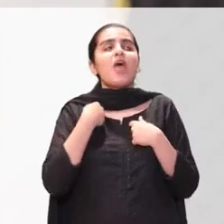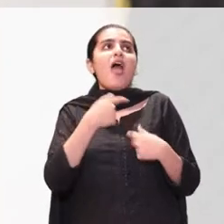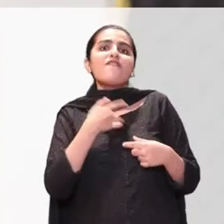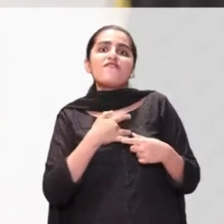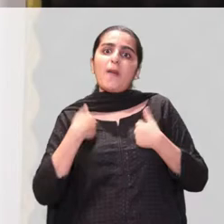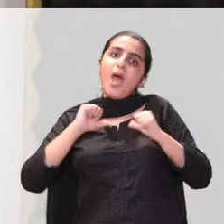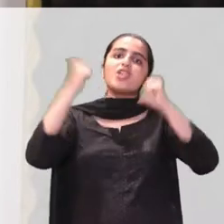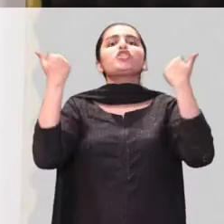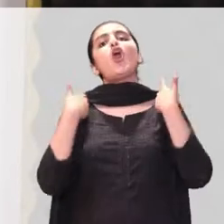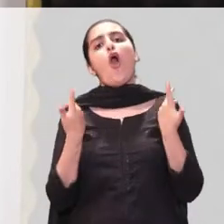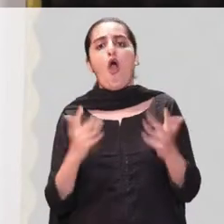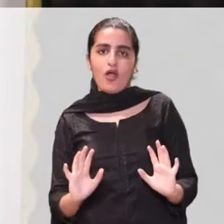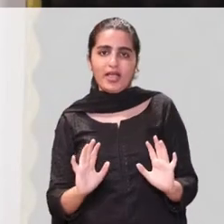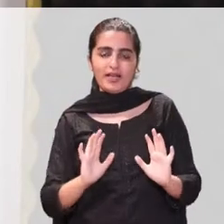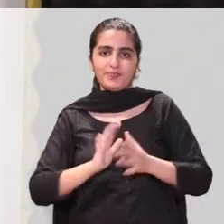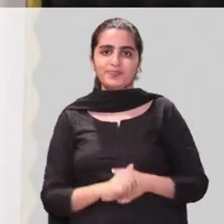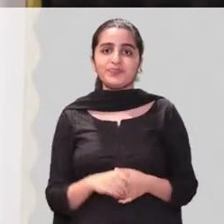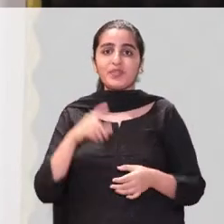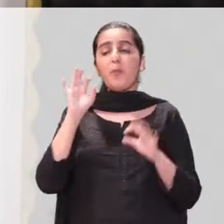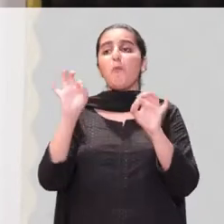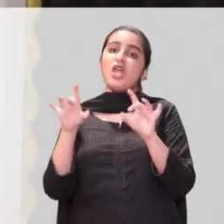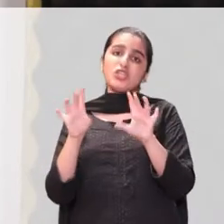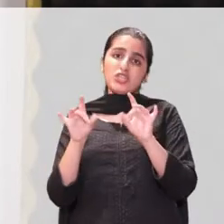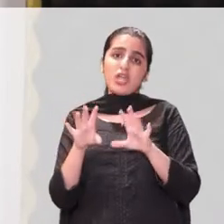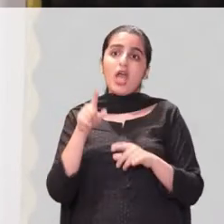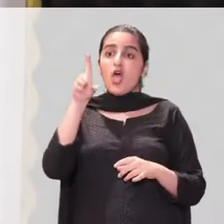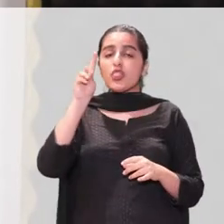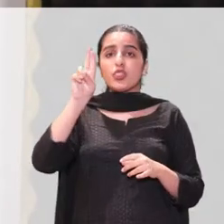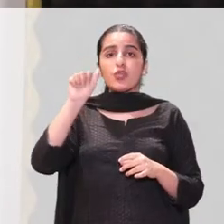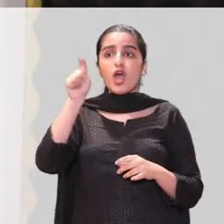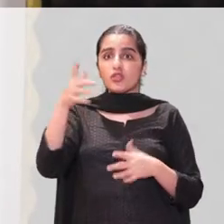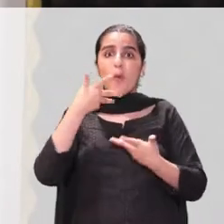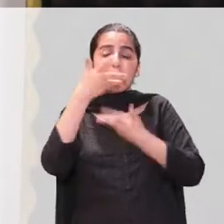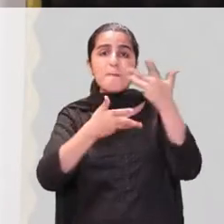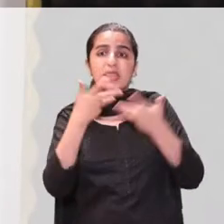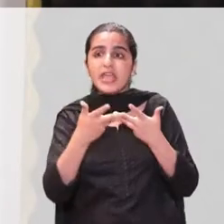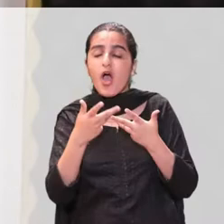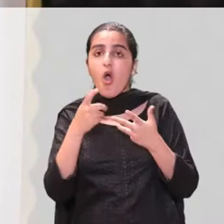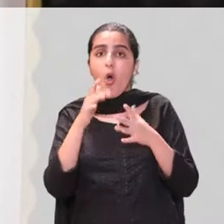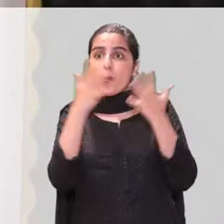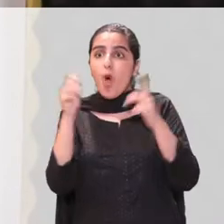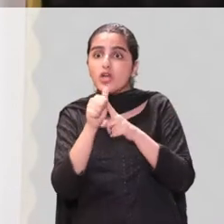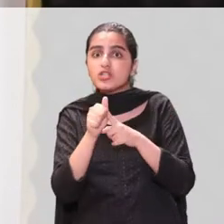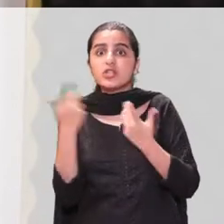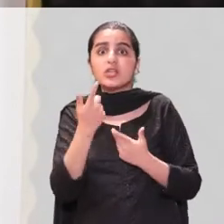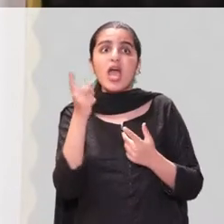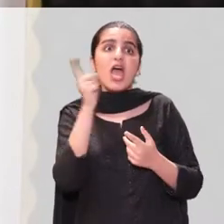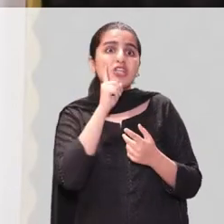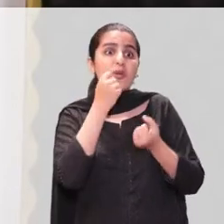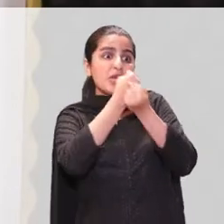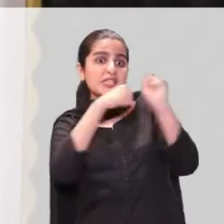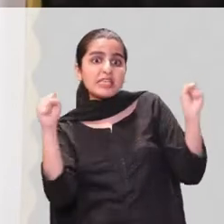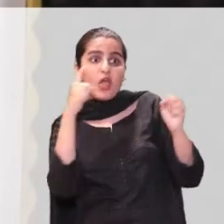क्या i10 मसाला आप ड्यूटी कुछ इंपोर्टेंट है कि यहां पर हम लोग बात जब